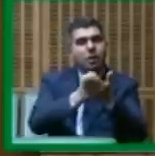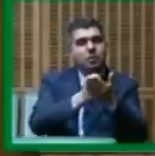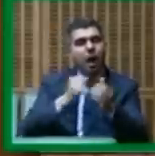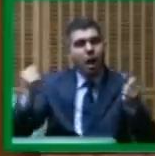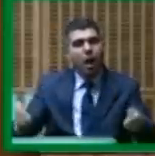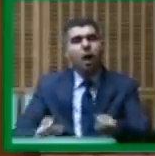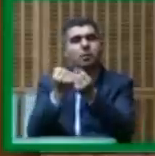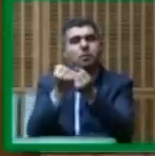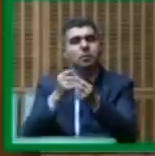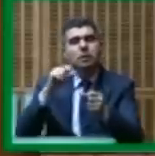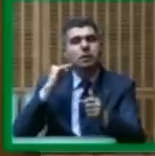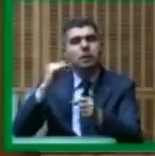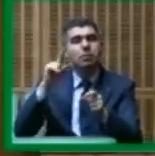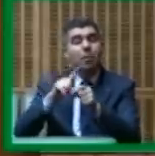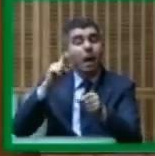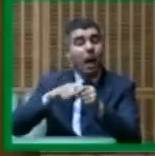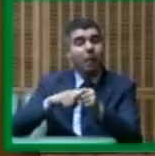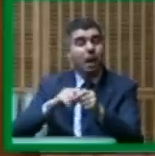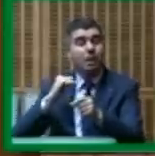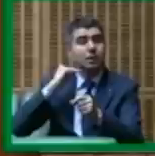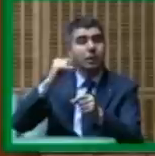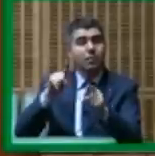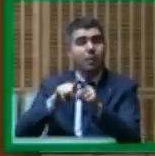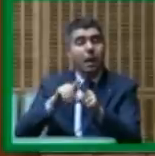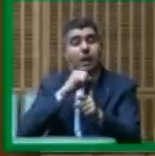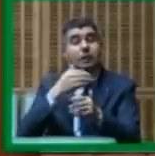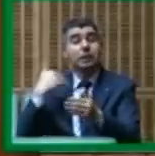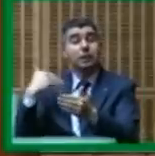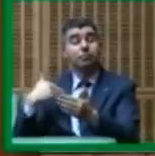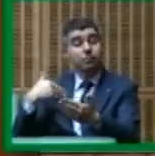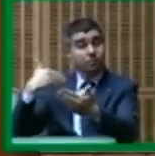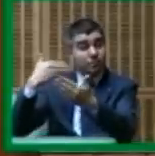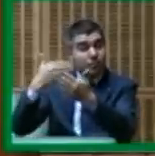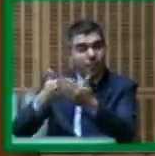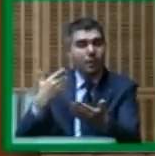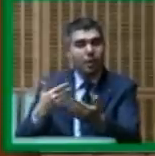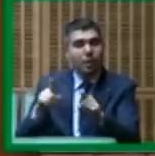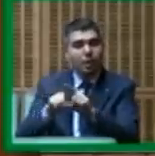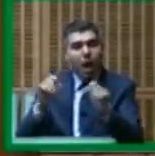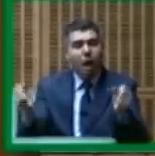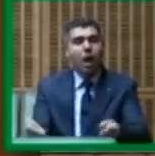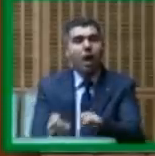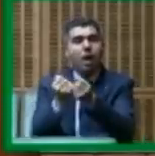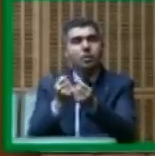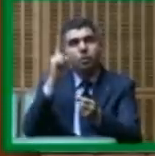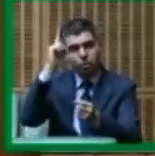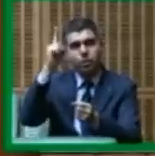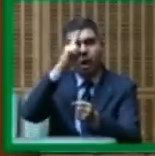به. النقابات الحقيقية اللي تبنات في الرحم ديال الشعب، واللي غادي تستمر إن شاء الله